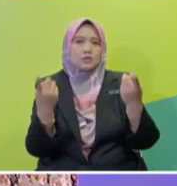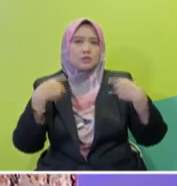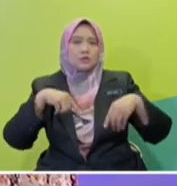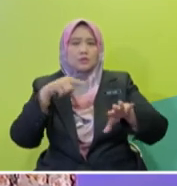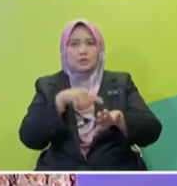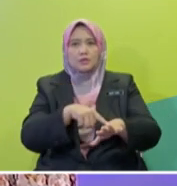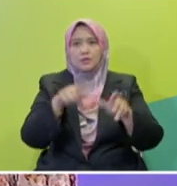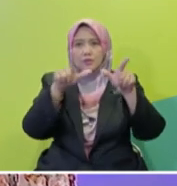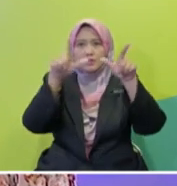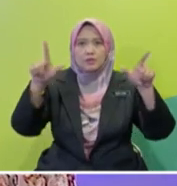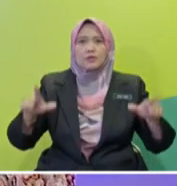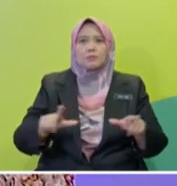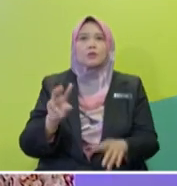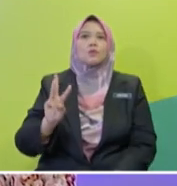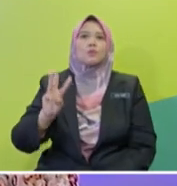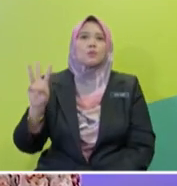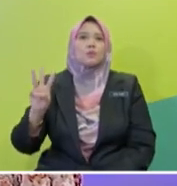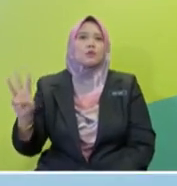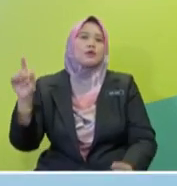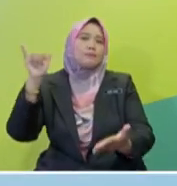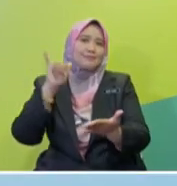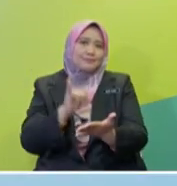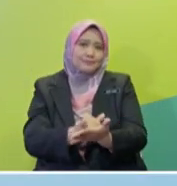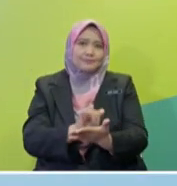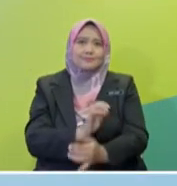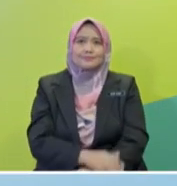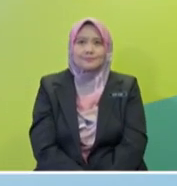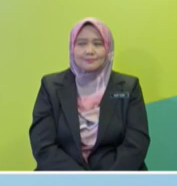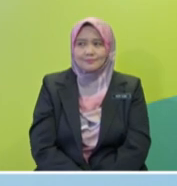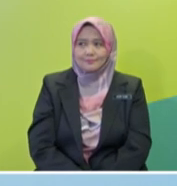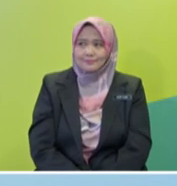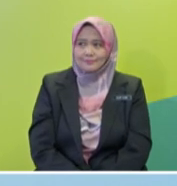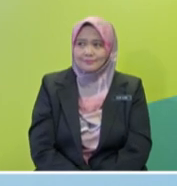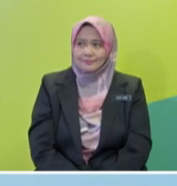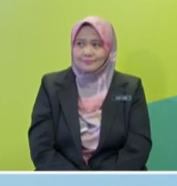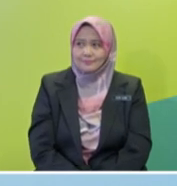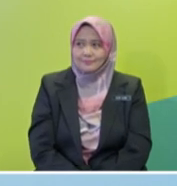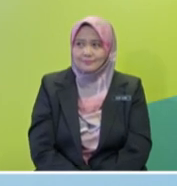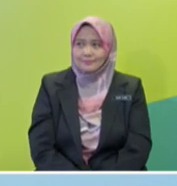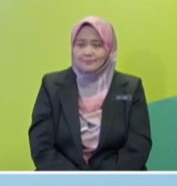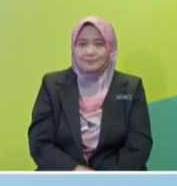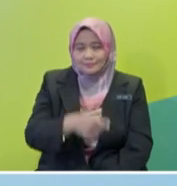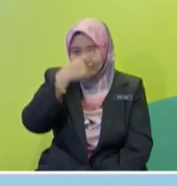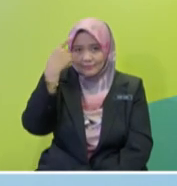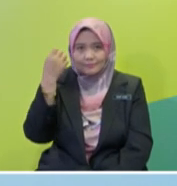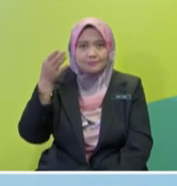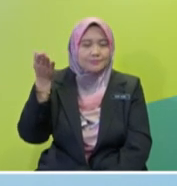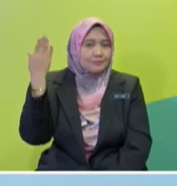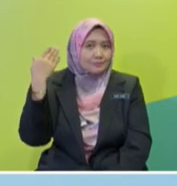kita dapat seperti sekarang Inilah kita akan nampak Selamat datang sebagai body tadi kita letak Selamat datang